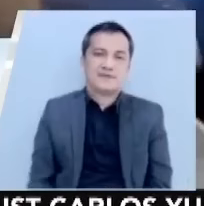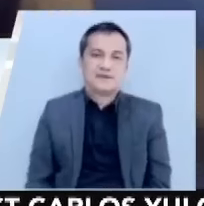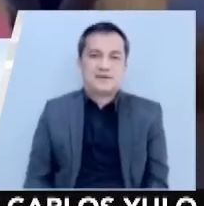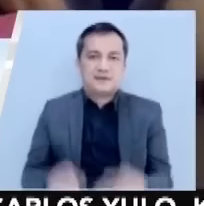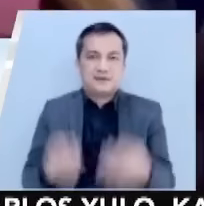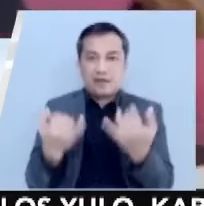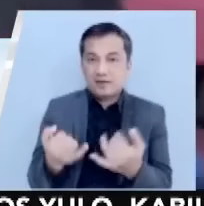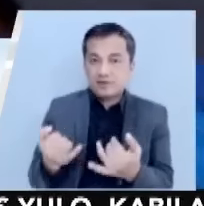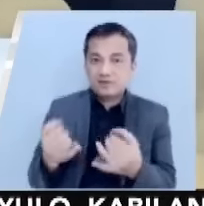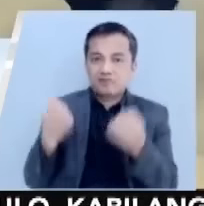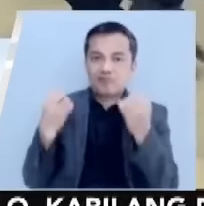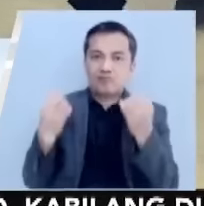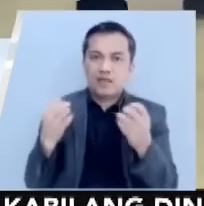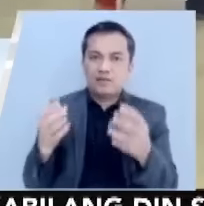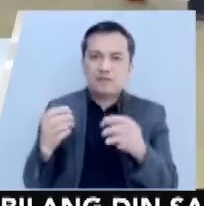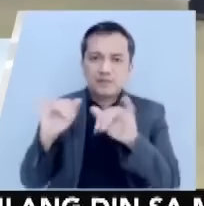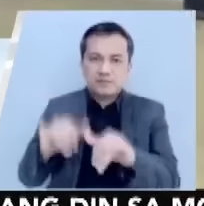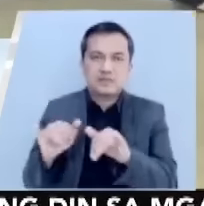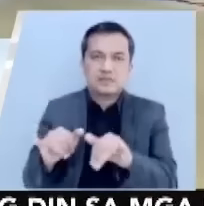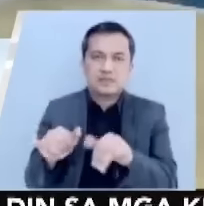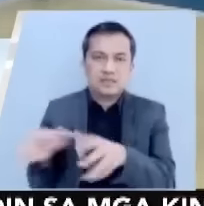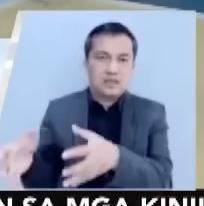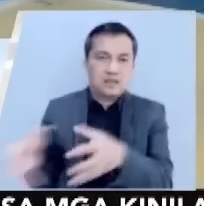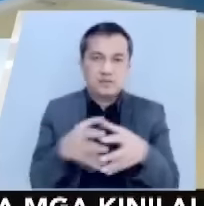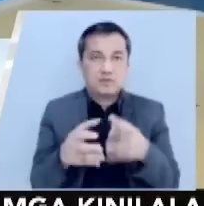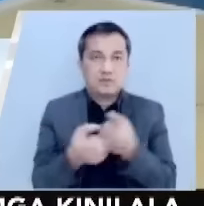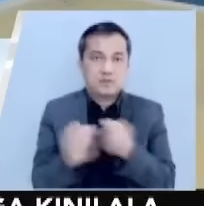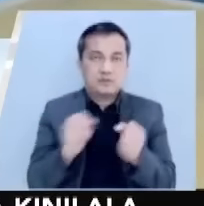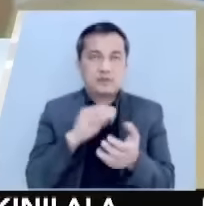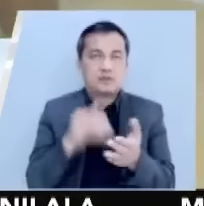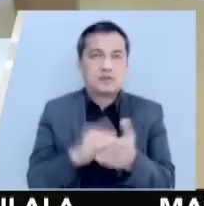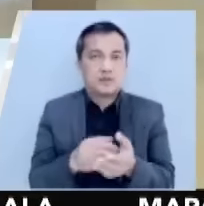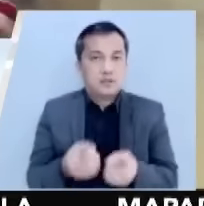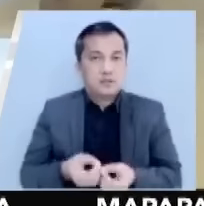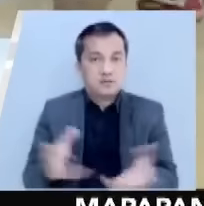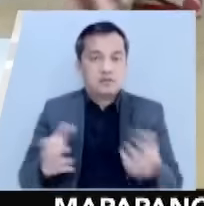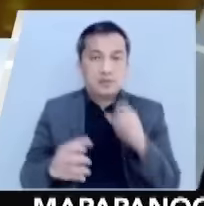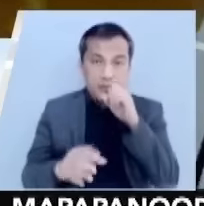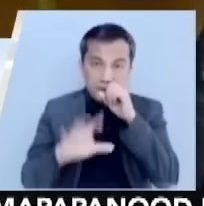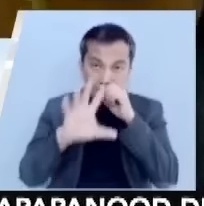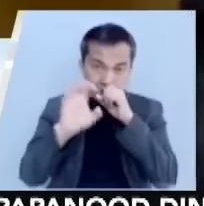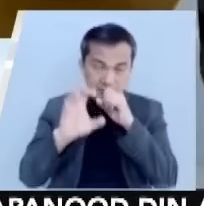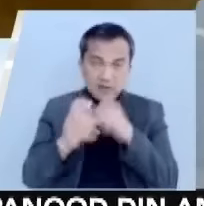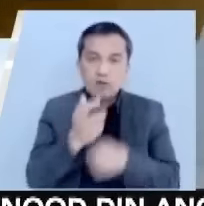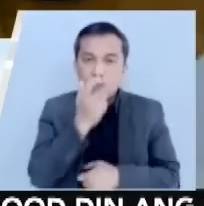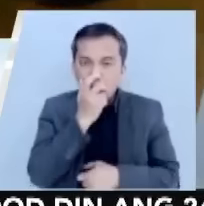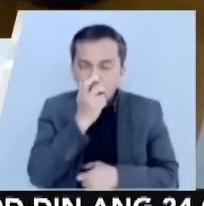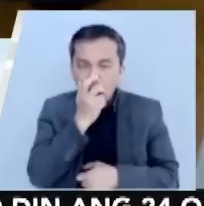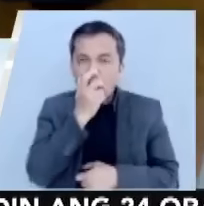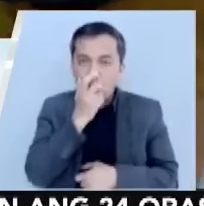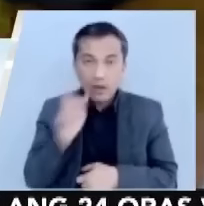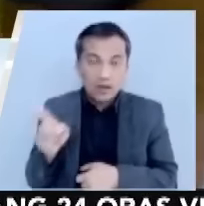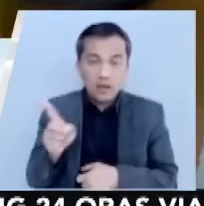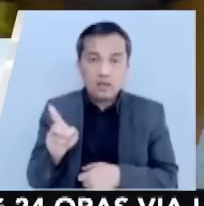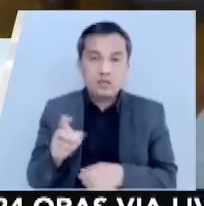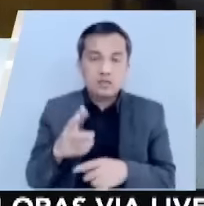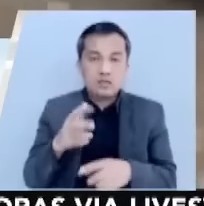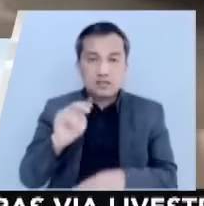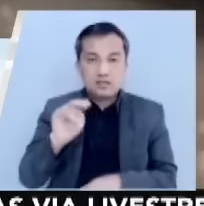mga evacuation center. Namahagi naman ng halos 500 nebulizer sa mga apektadong residente na nakararanas ng